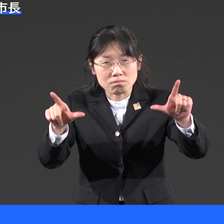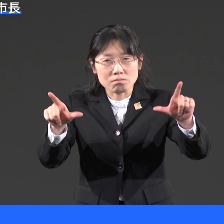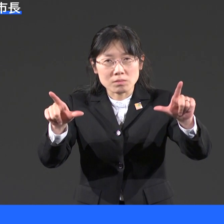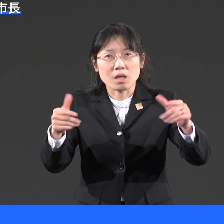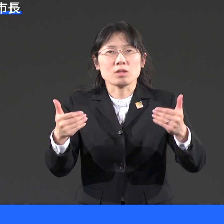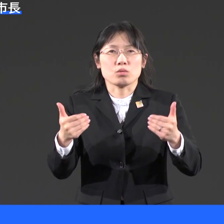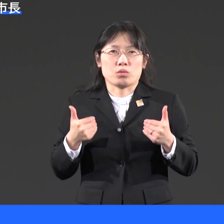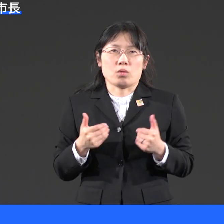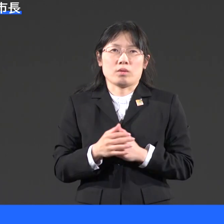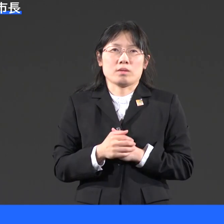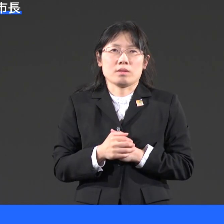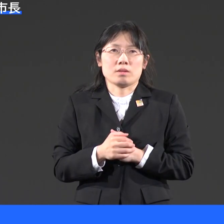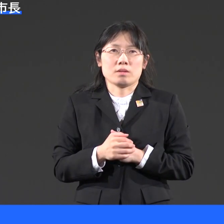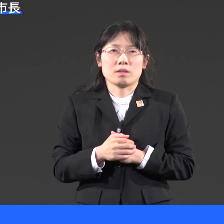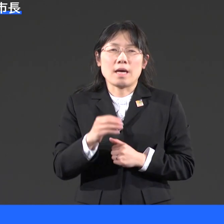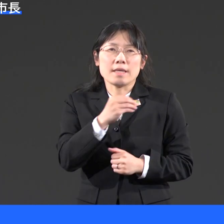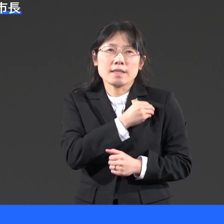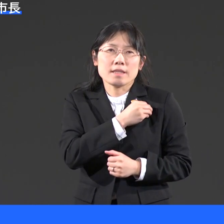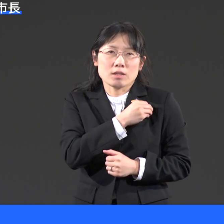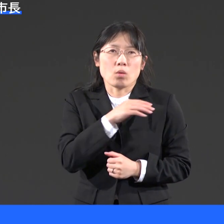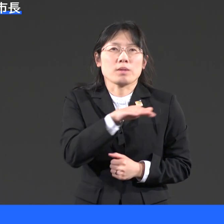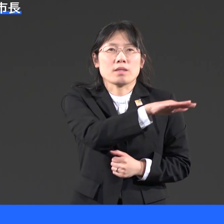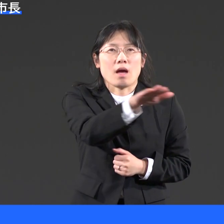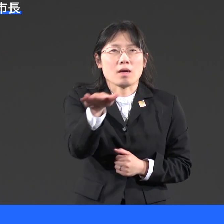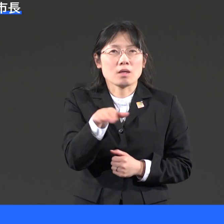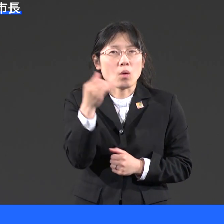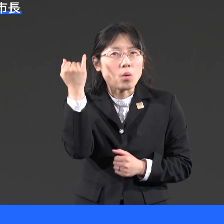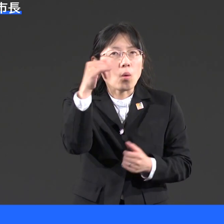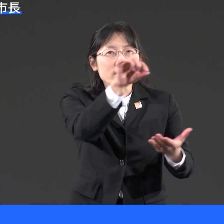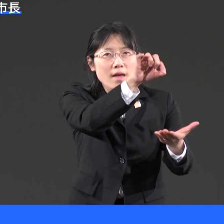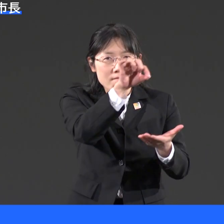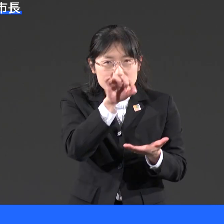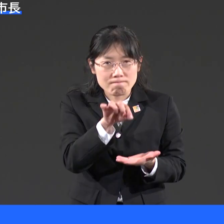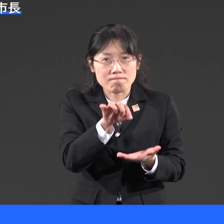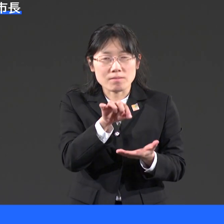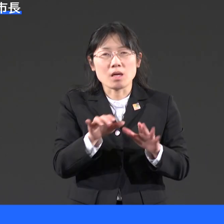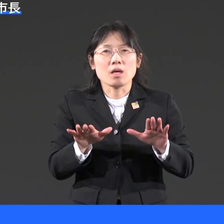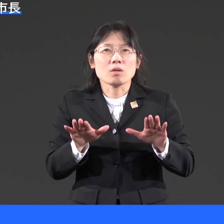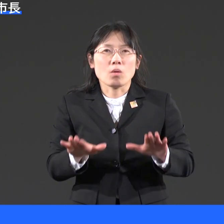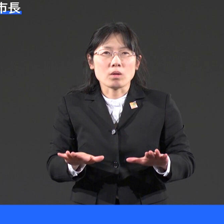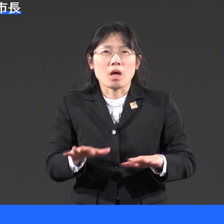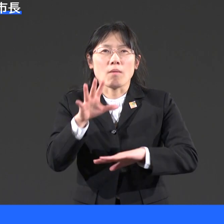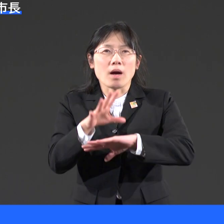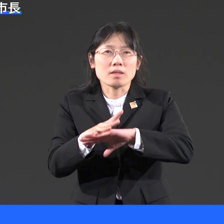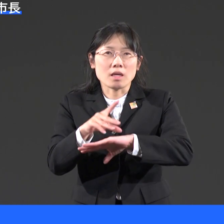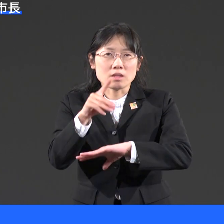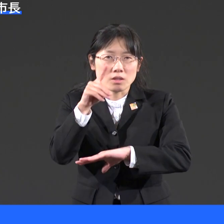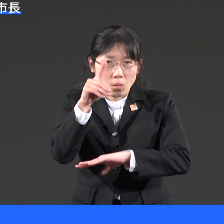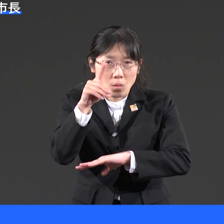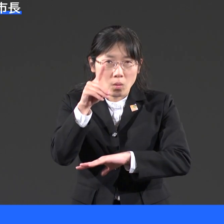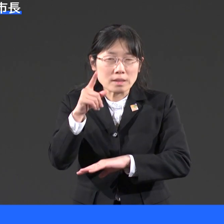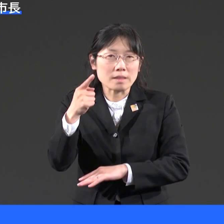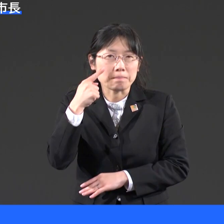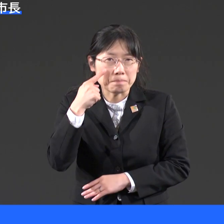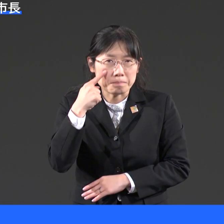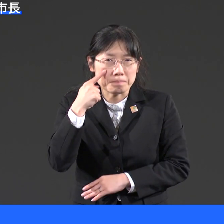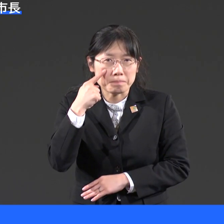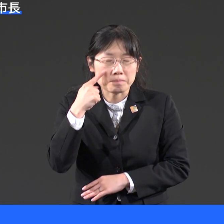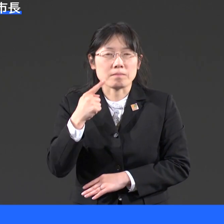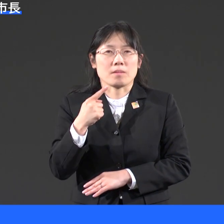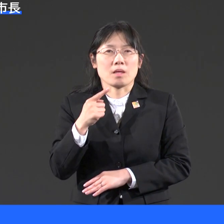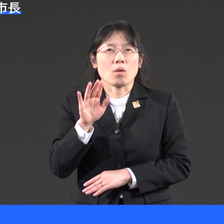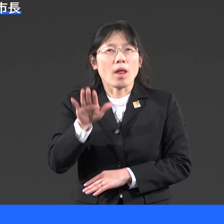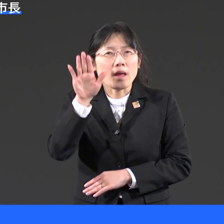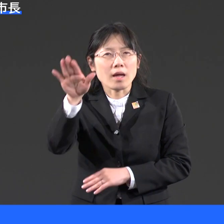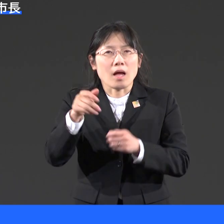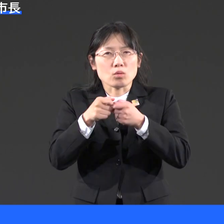思って、ですから委員の皆さんから出されたご意見、今回は、最初ということでありますので、これから